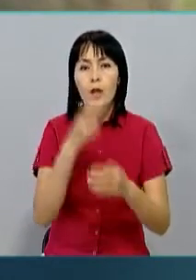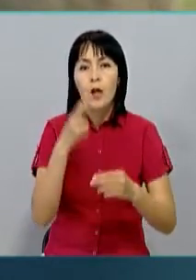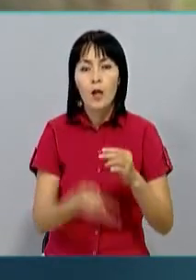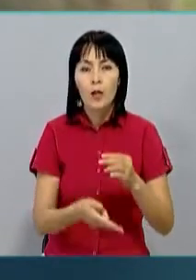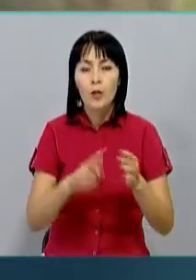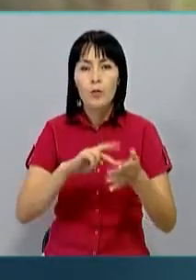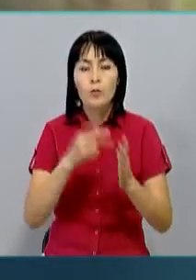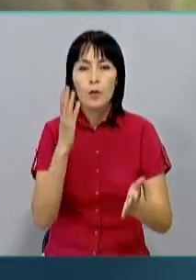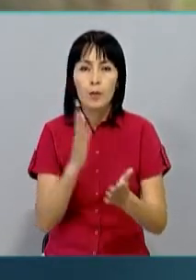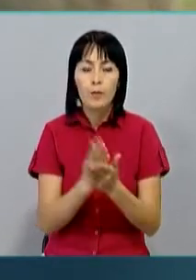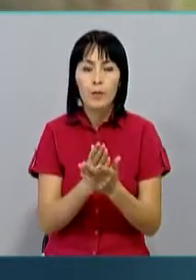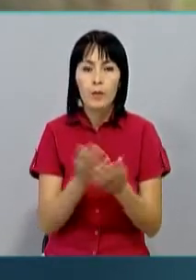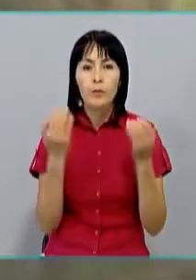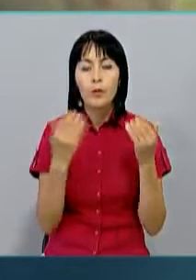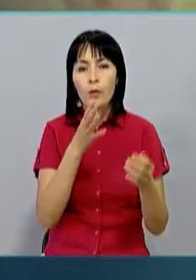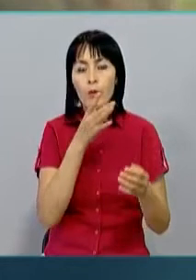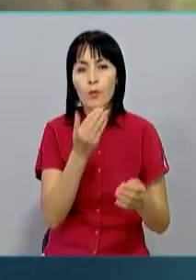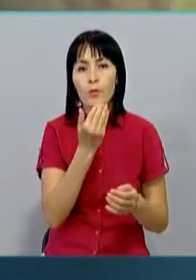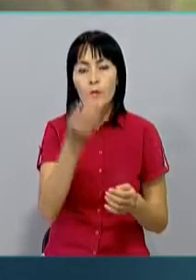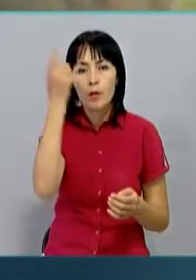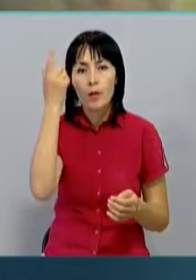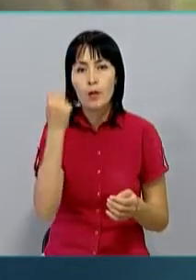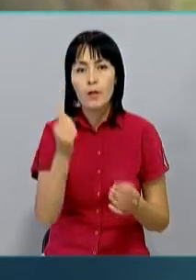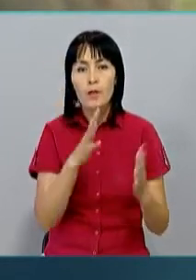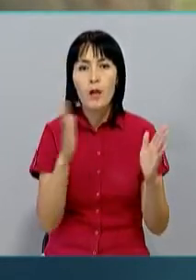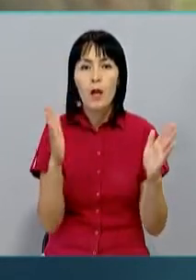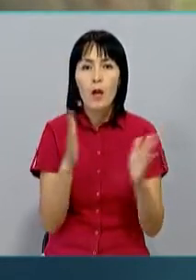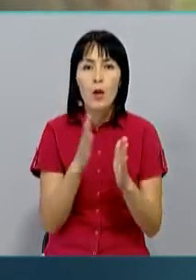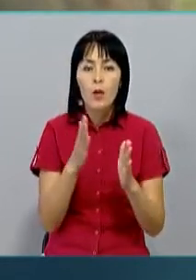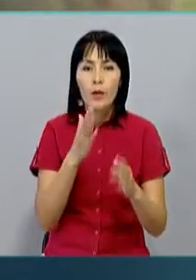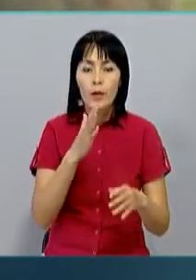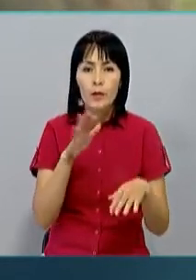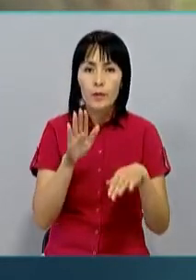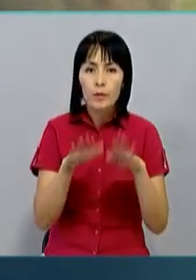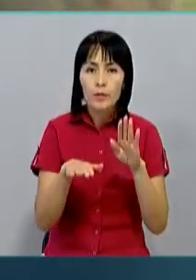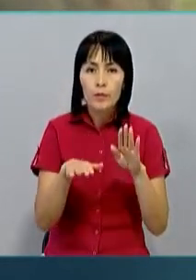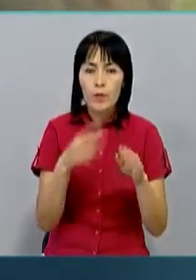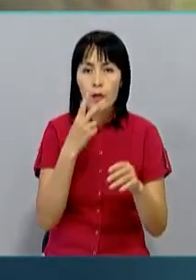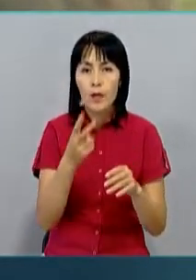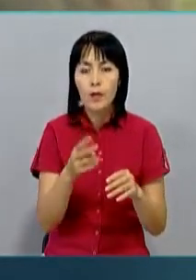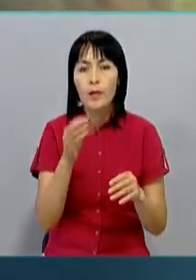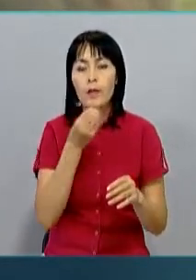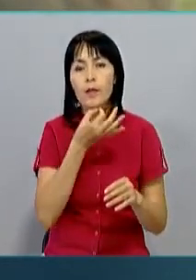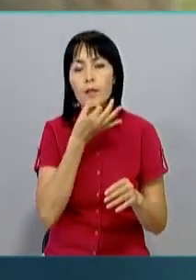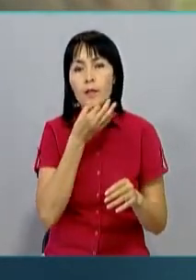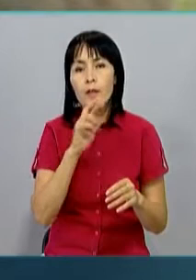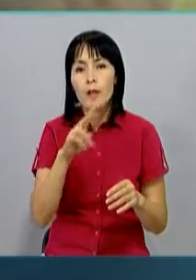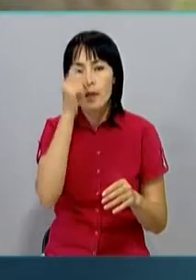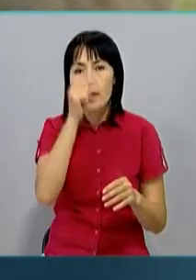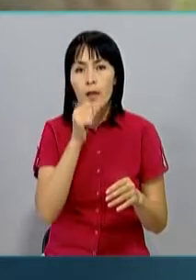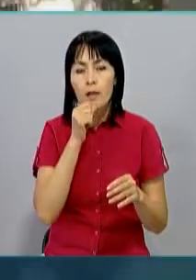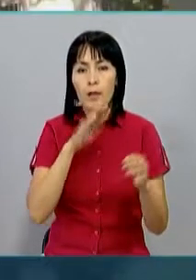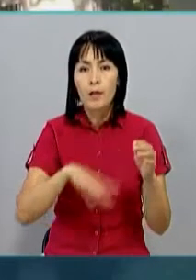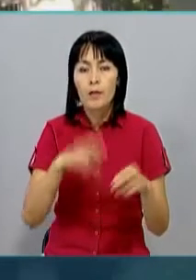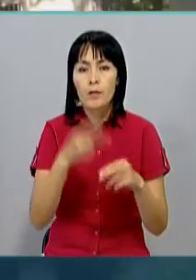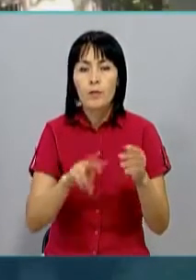жұмыстарды. Бүгінгі таңда өздеріңізге белгілі ауа райының қолайлығына орай оны ертерек қазан айының аяғына дейін аяқтау жоспарланып